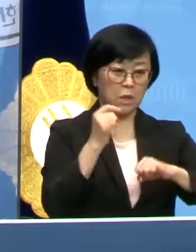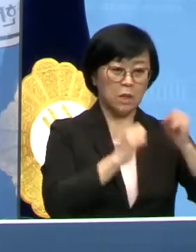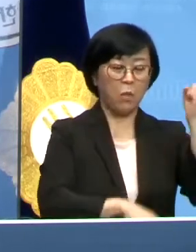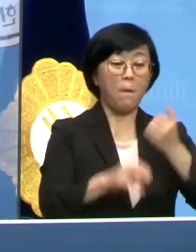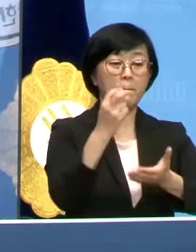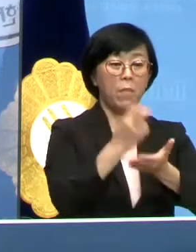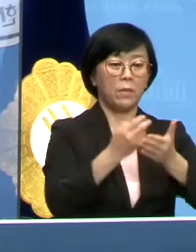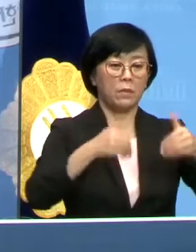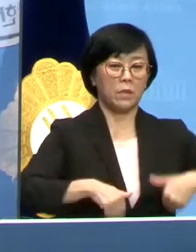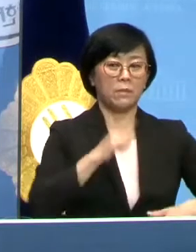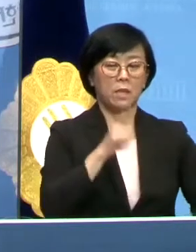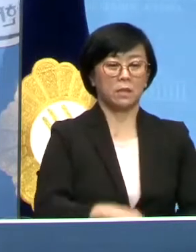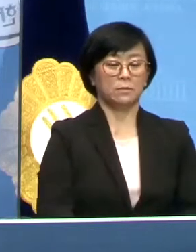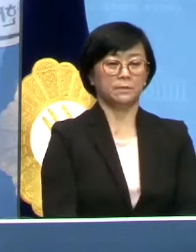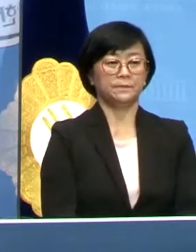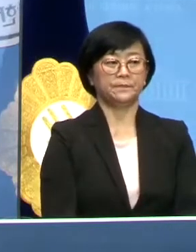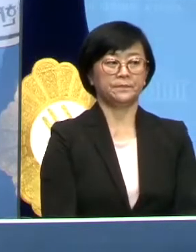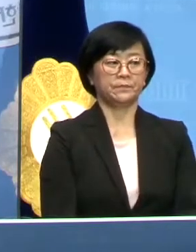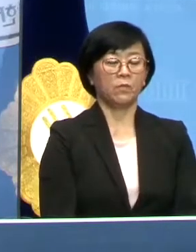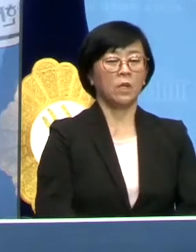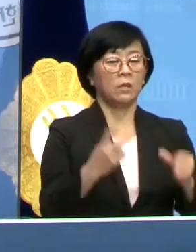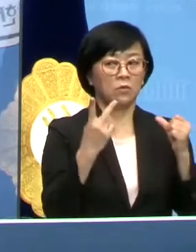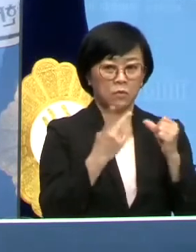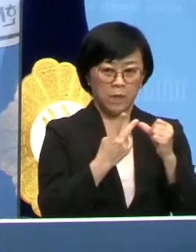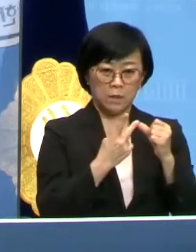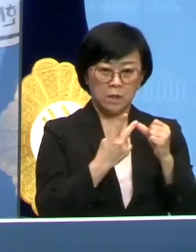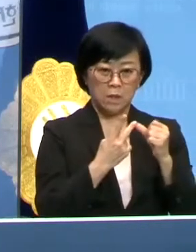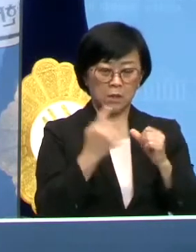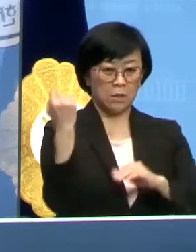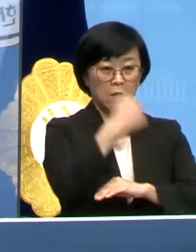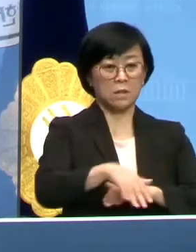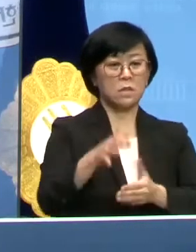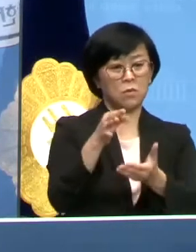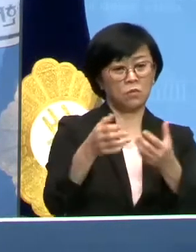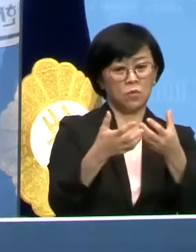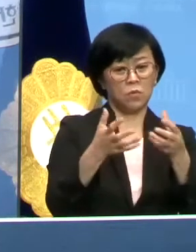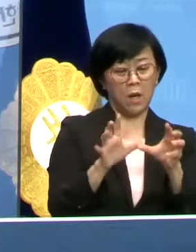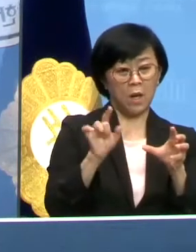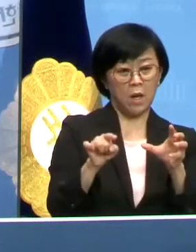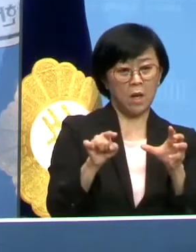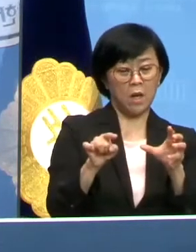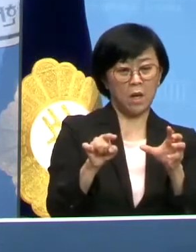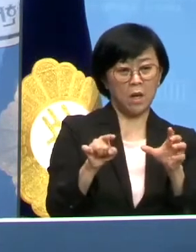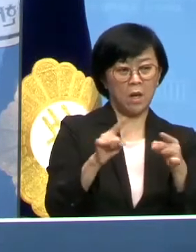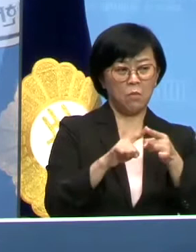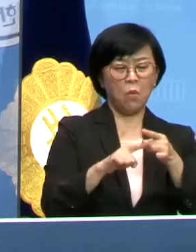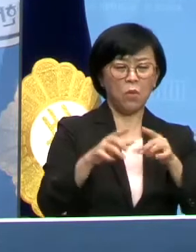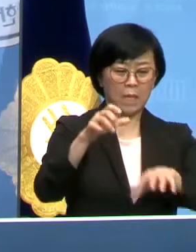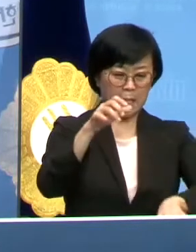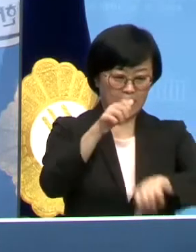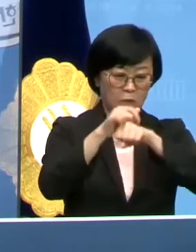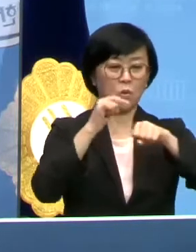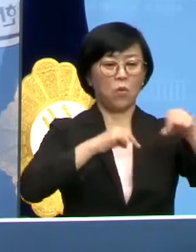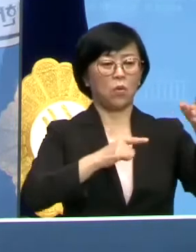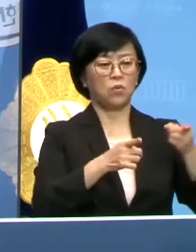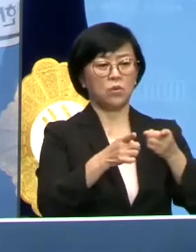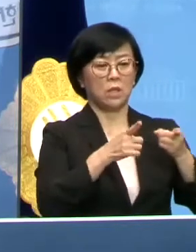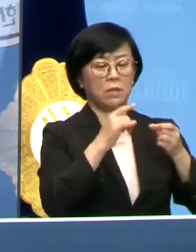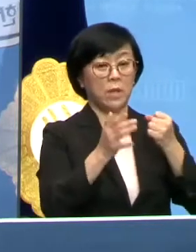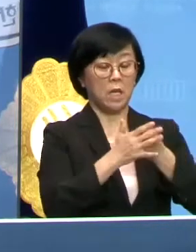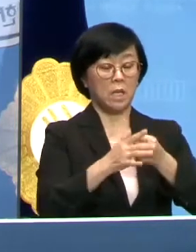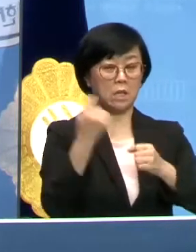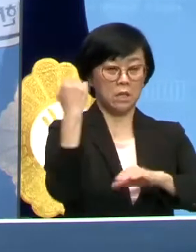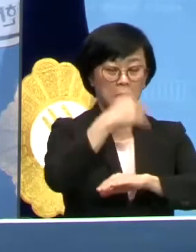필요한 때가 아닙니까 둘째 기획 기 전부가 모든 것을 통제한다는 문제입니다 기재부는